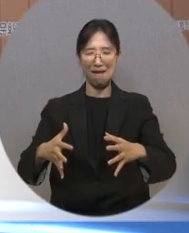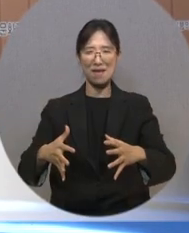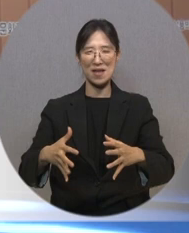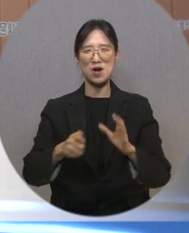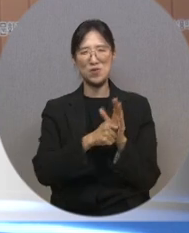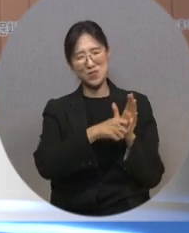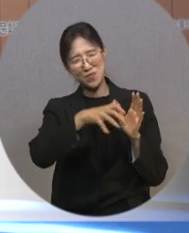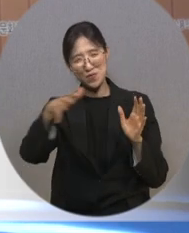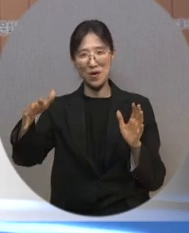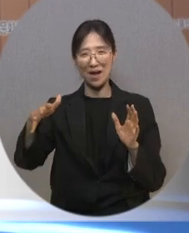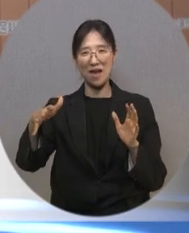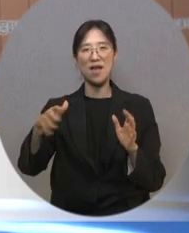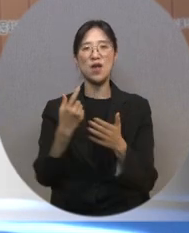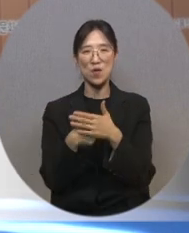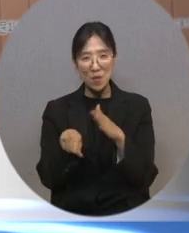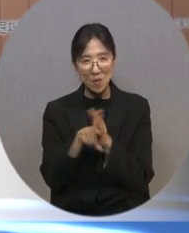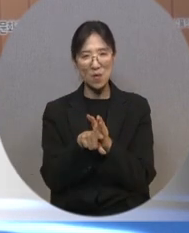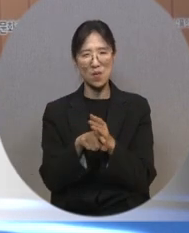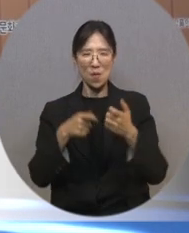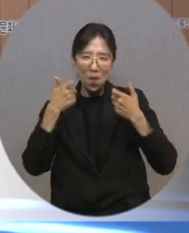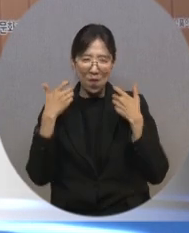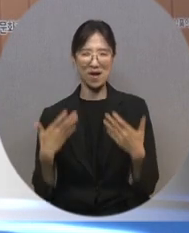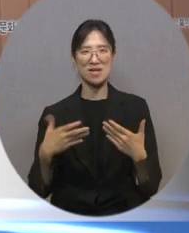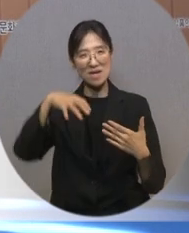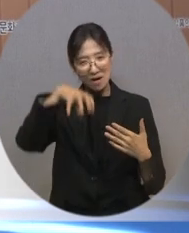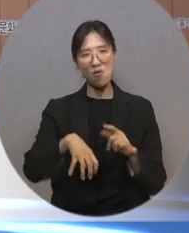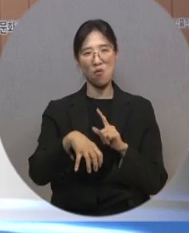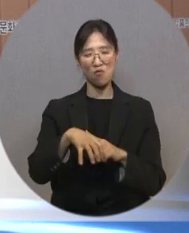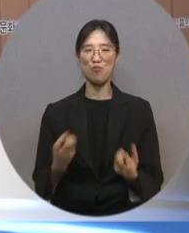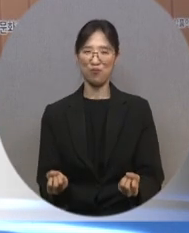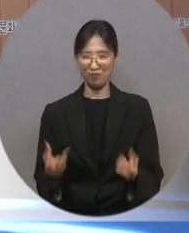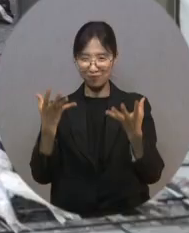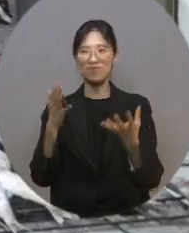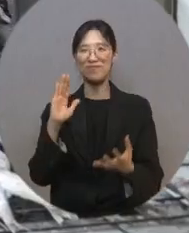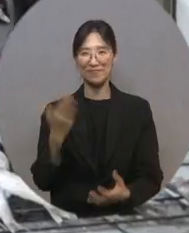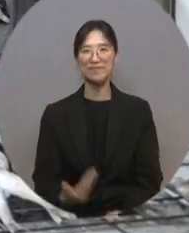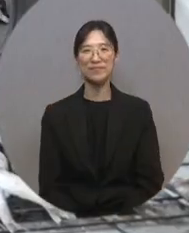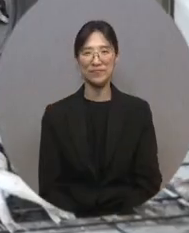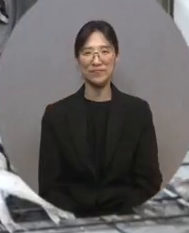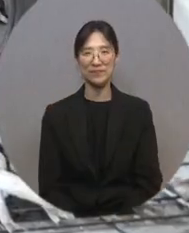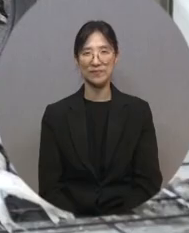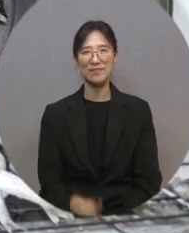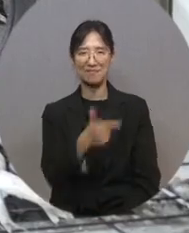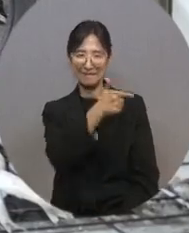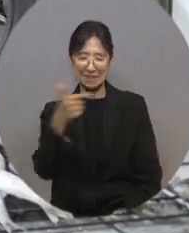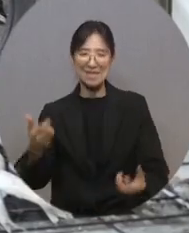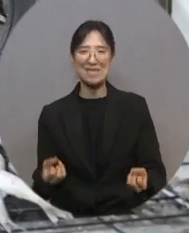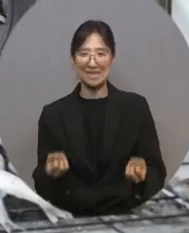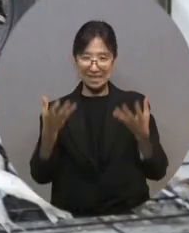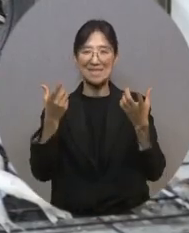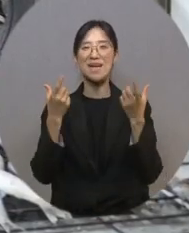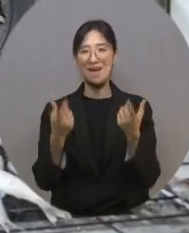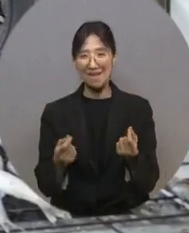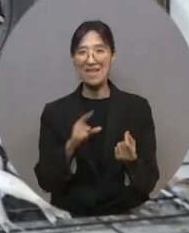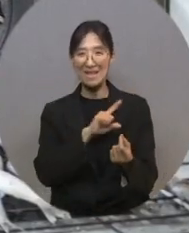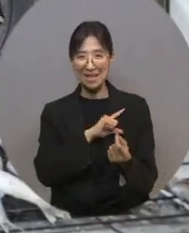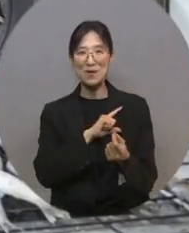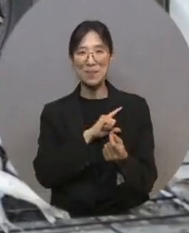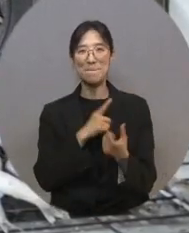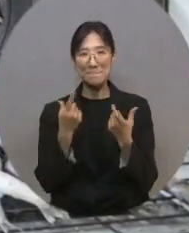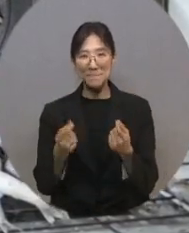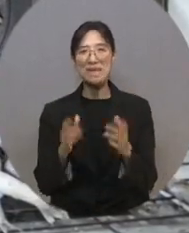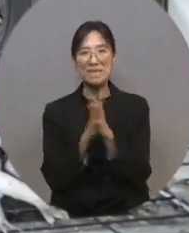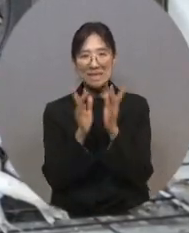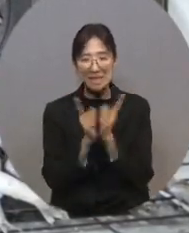더욱 확고히 하는 축제의 장이 될 것입니다. 큰 잔치라는 이름만큼이나 직접